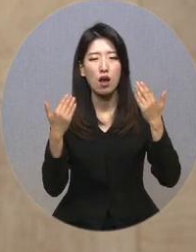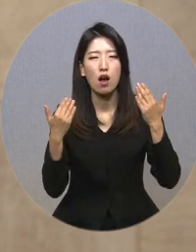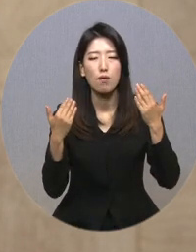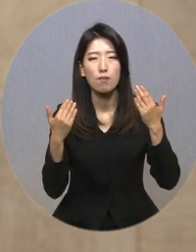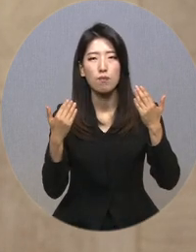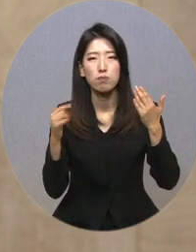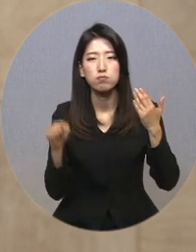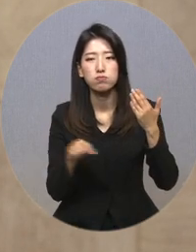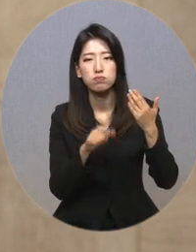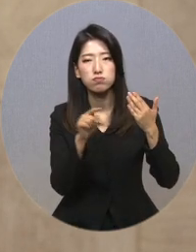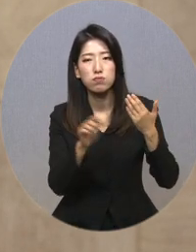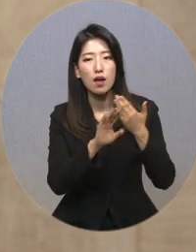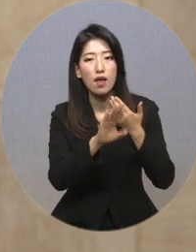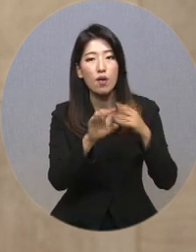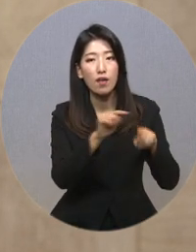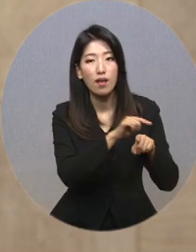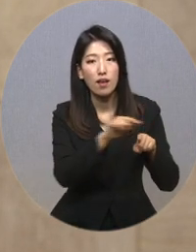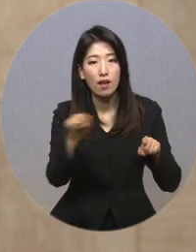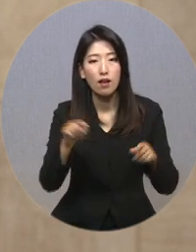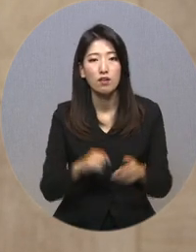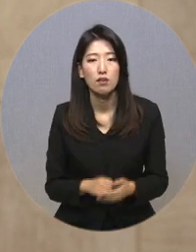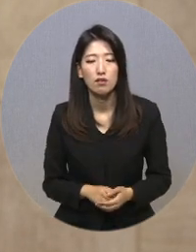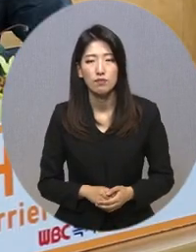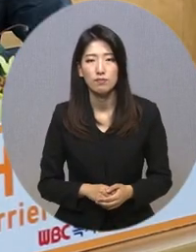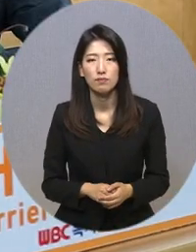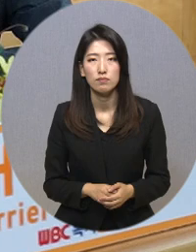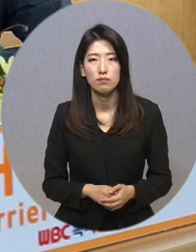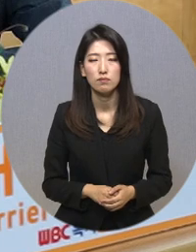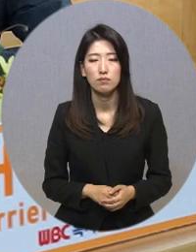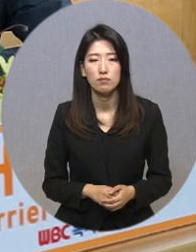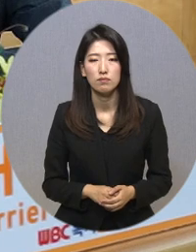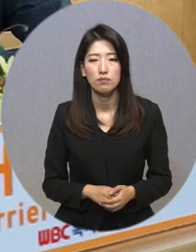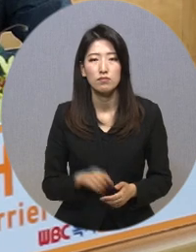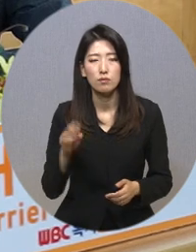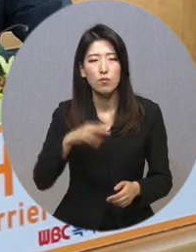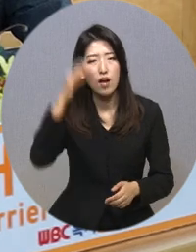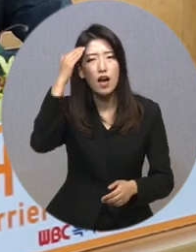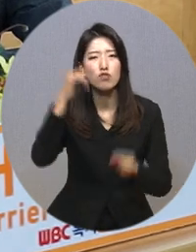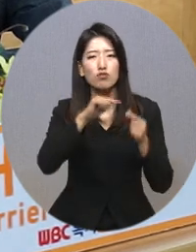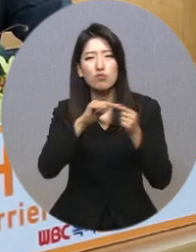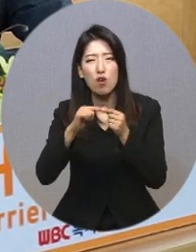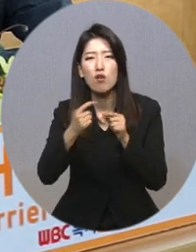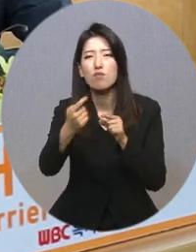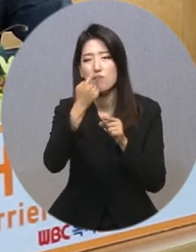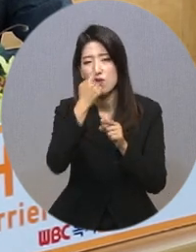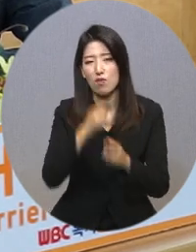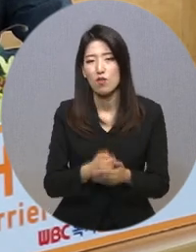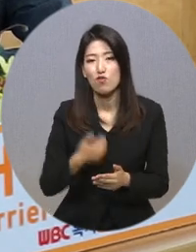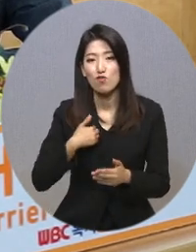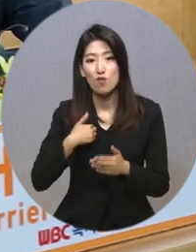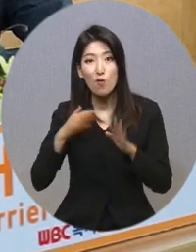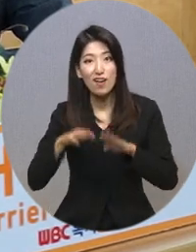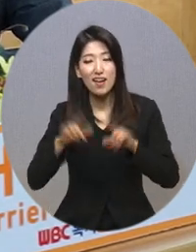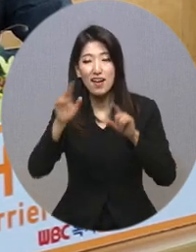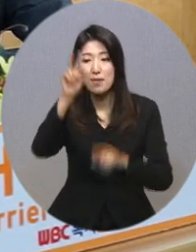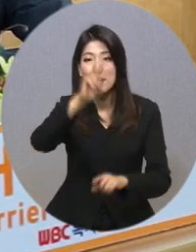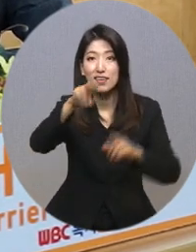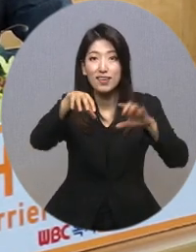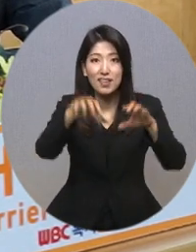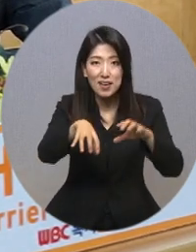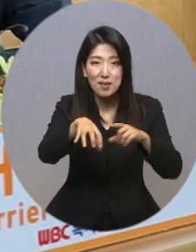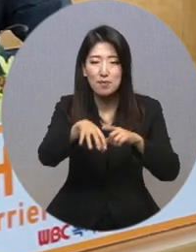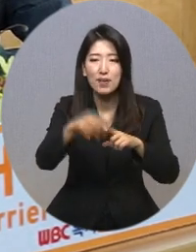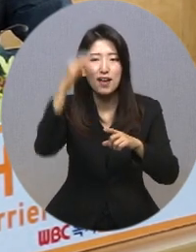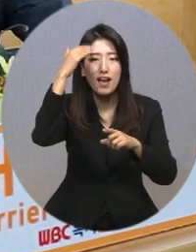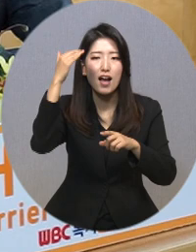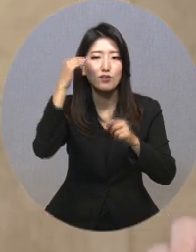있지만 활성화는 안 돼 있지만 네. 4년 전에는 많이 돼 있는 것 중 하나가 뭐냐면 세종학당 운영이거든요. 아, 저희 대학도 올해 네네. 베트남에다가